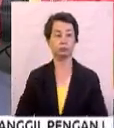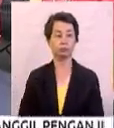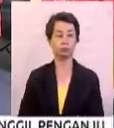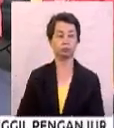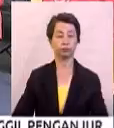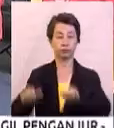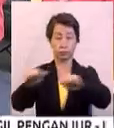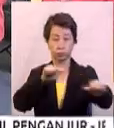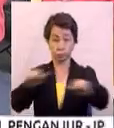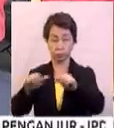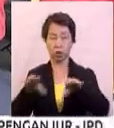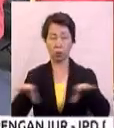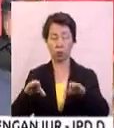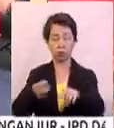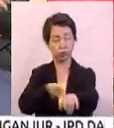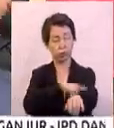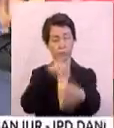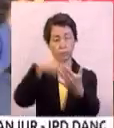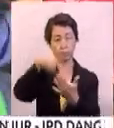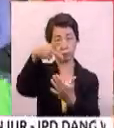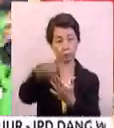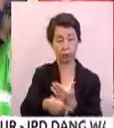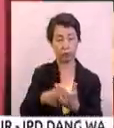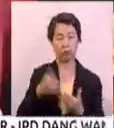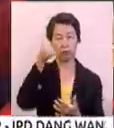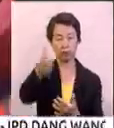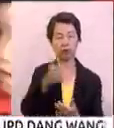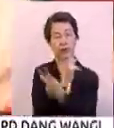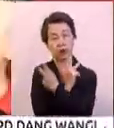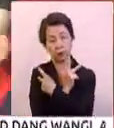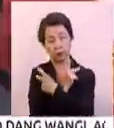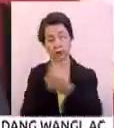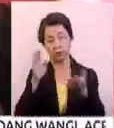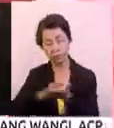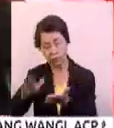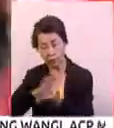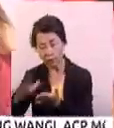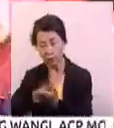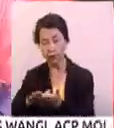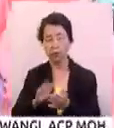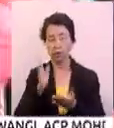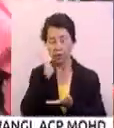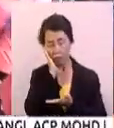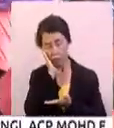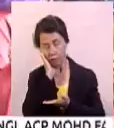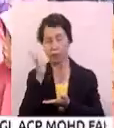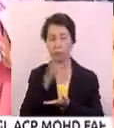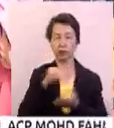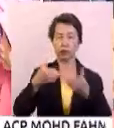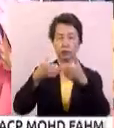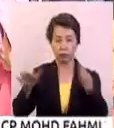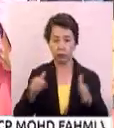Antara aktiviti yang dijalankan sepanjang program ialah ziarah kasih, gotong royong, tadarus Al-Quran dan berbuka puasa.